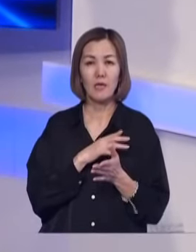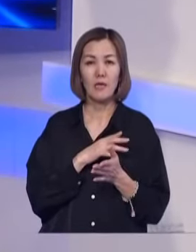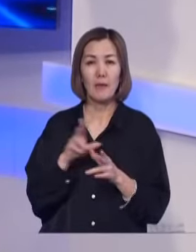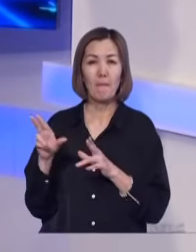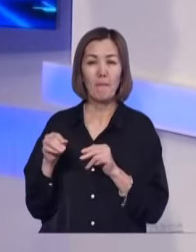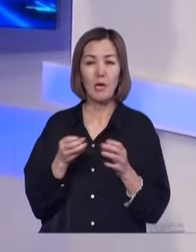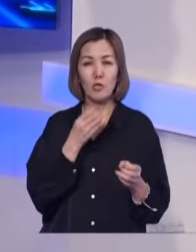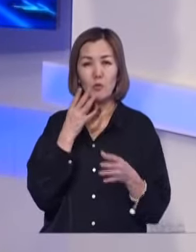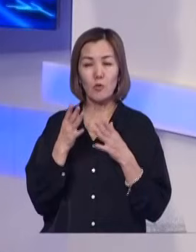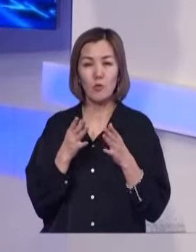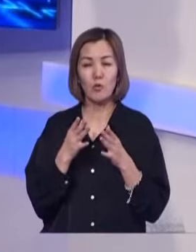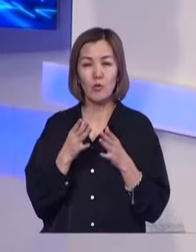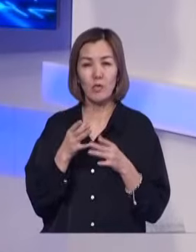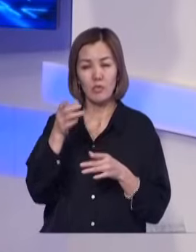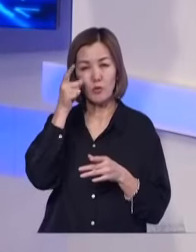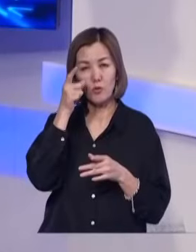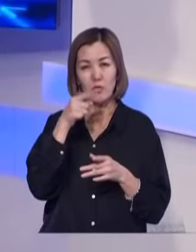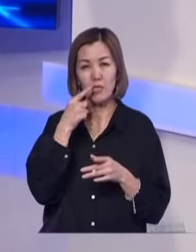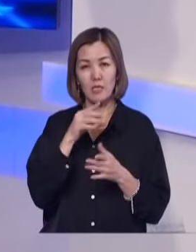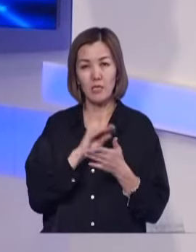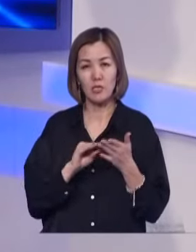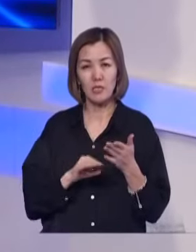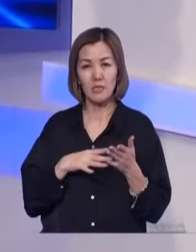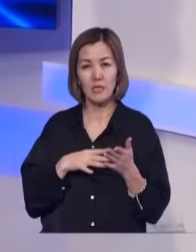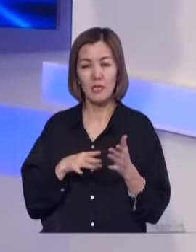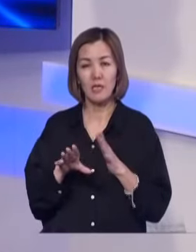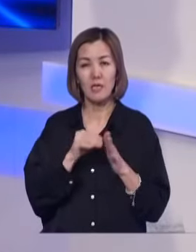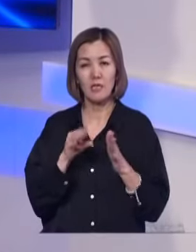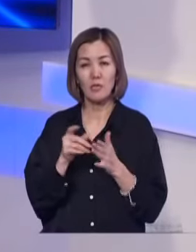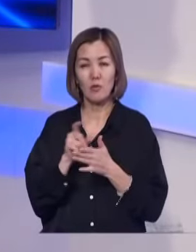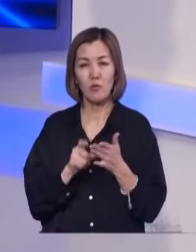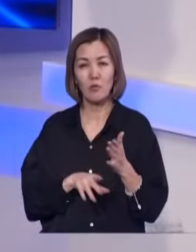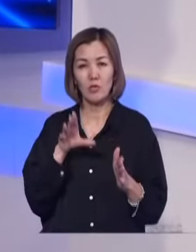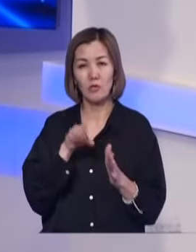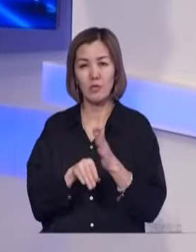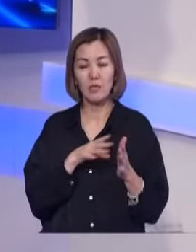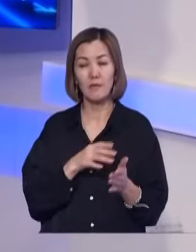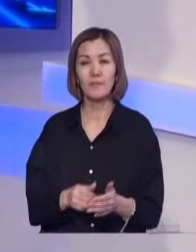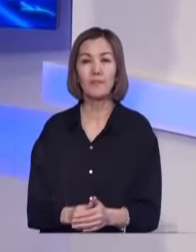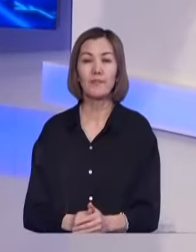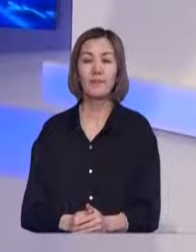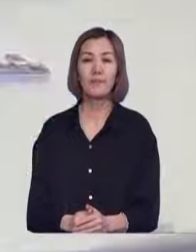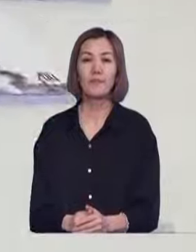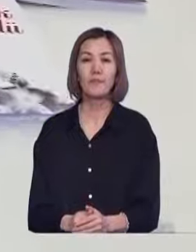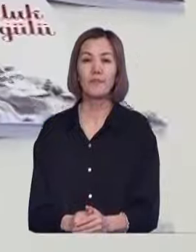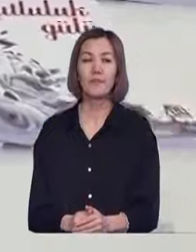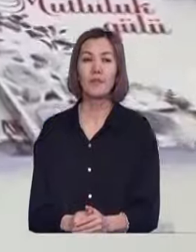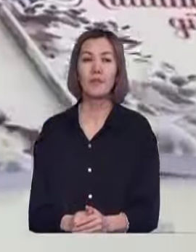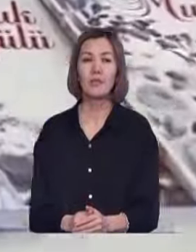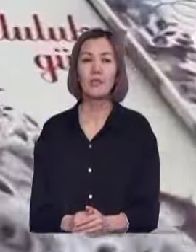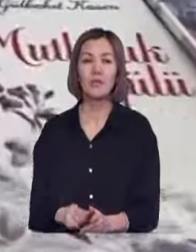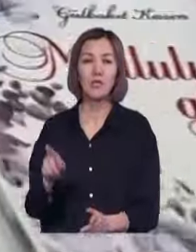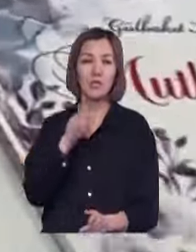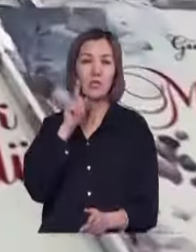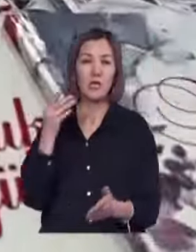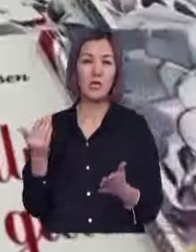жыр жинағы түрік тілінде жарық көріпті. Оған ақынның таңдаулы өлеңдері енген. Алмат Хамит жалғастырсын. Жаңа кітап